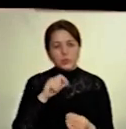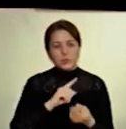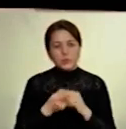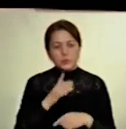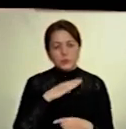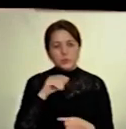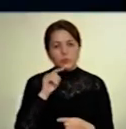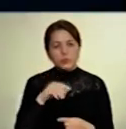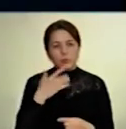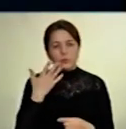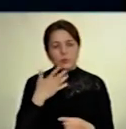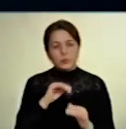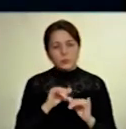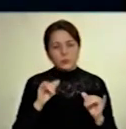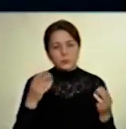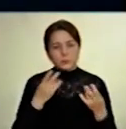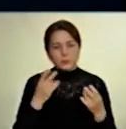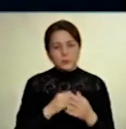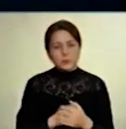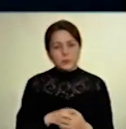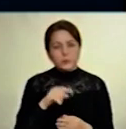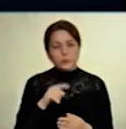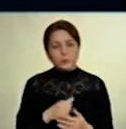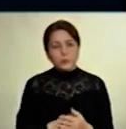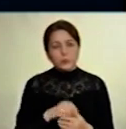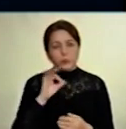buni 5 ga ko'paytirishimiz kerak. Demek bu